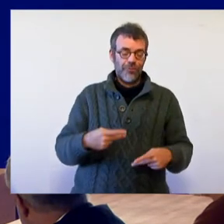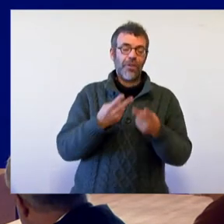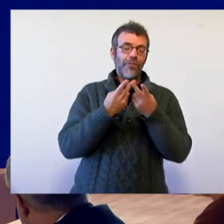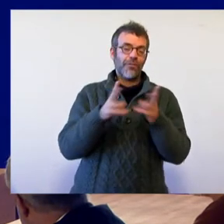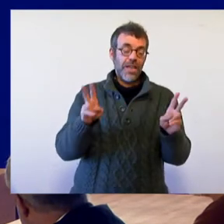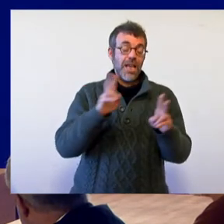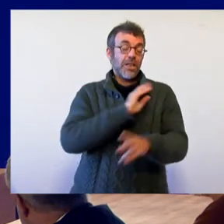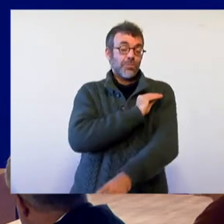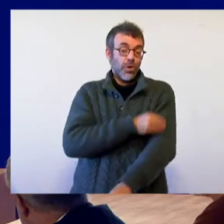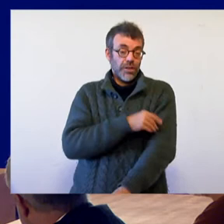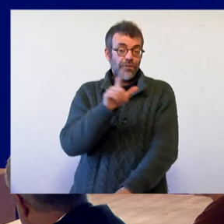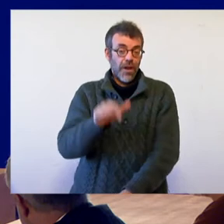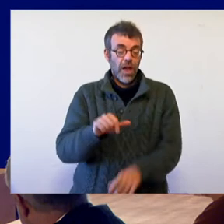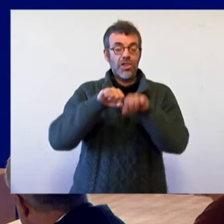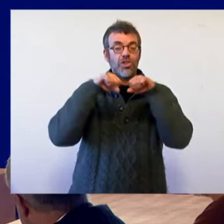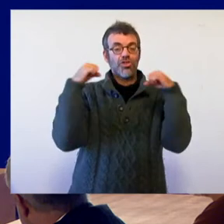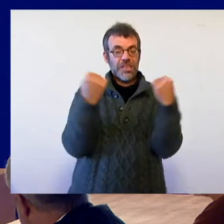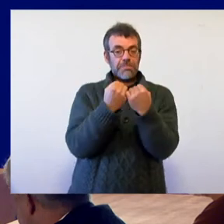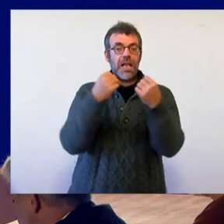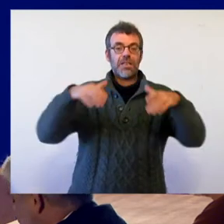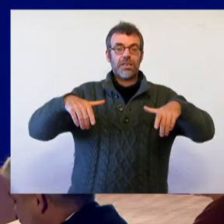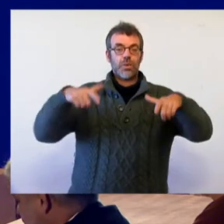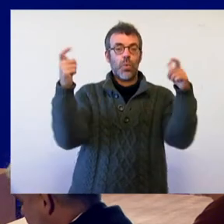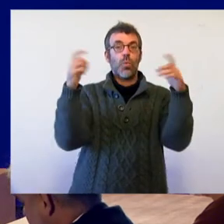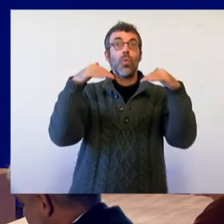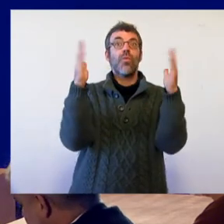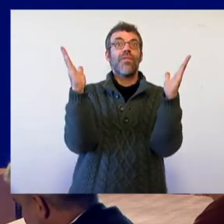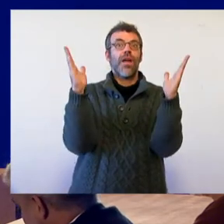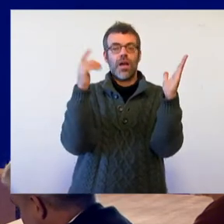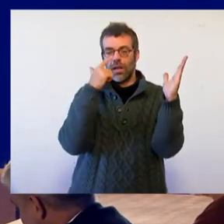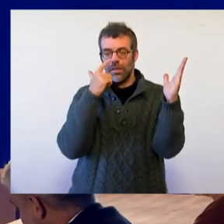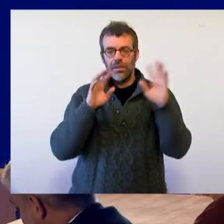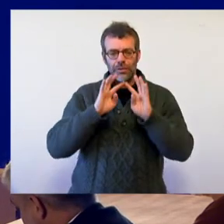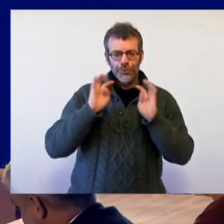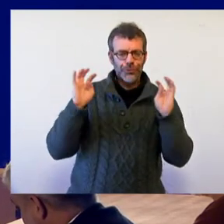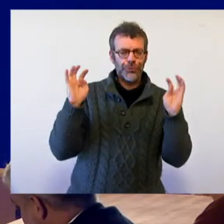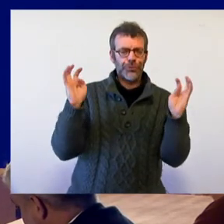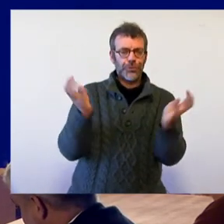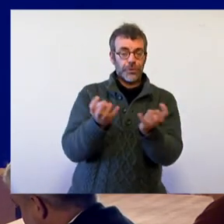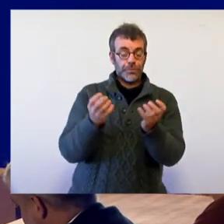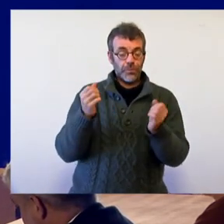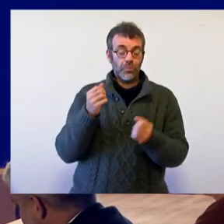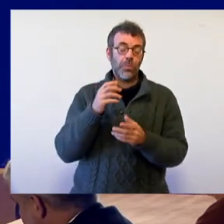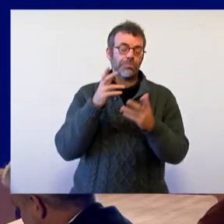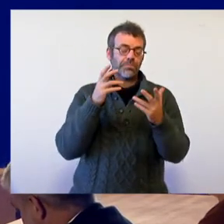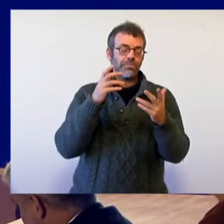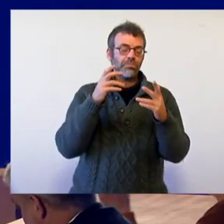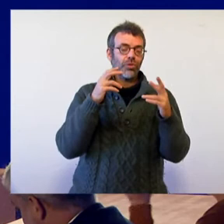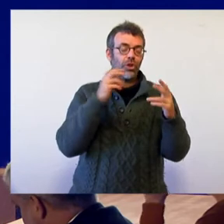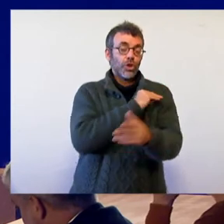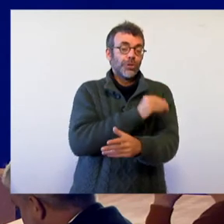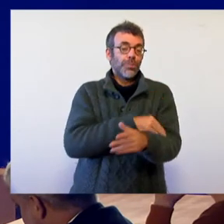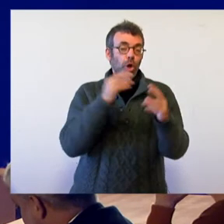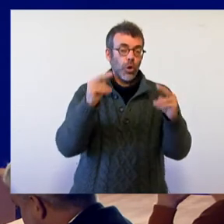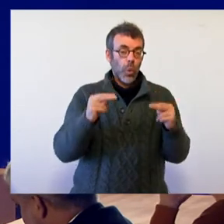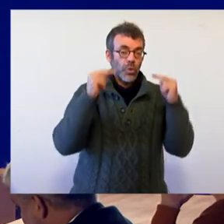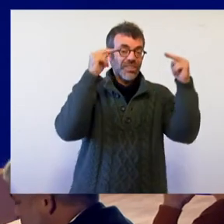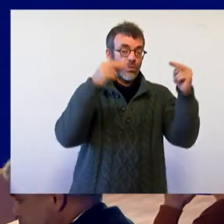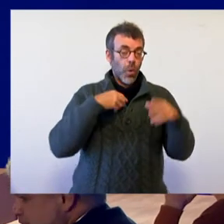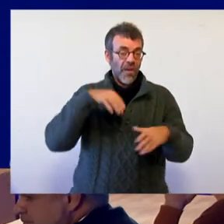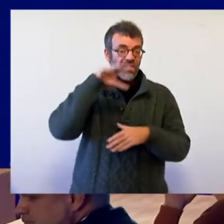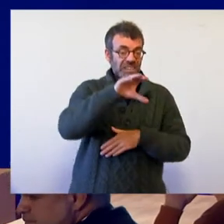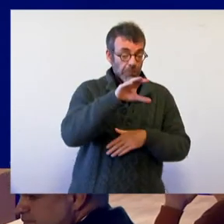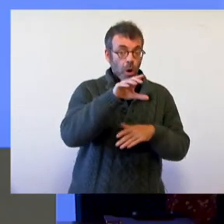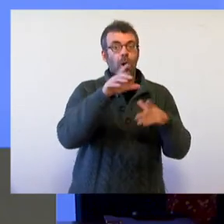ciel ouvert. Et en investissant pour le sport de haut niveau, c'est aussi le sport pour tous qui en est bénéficiaire.